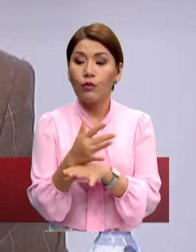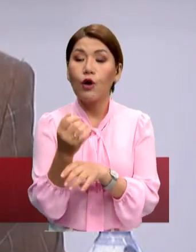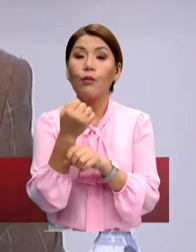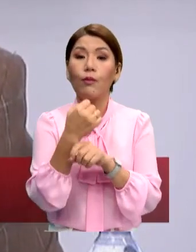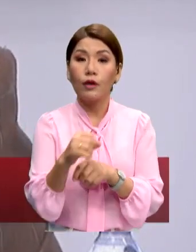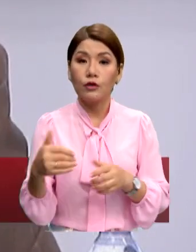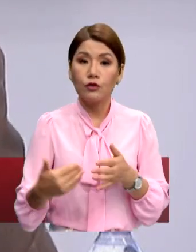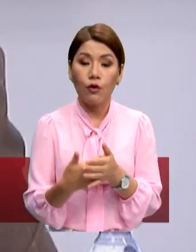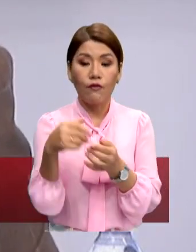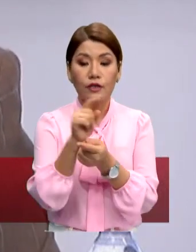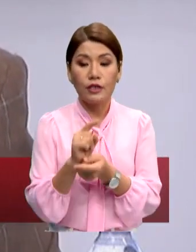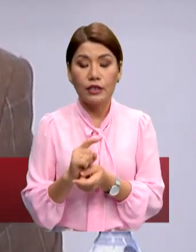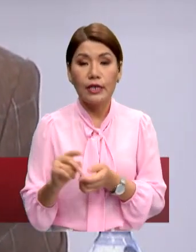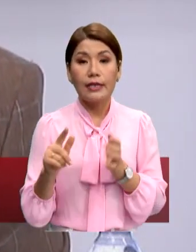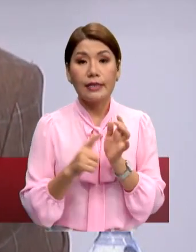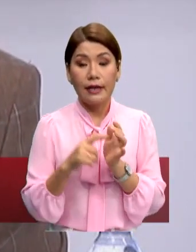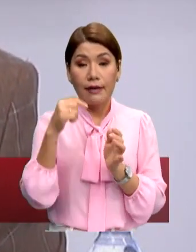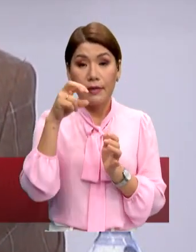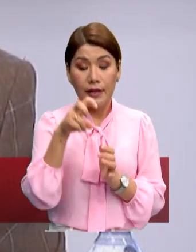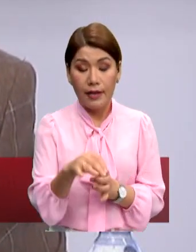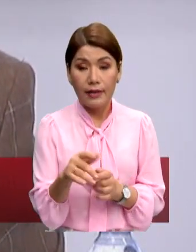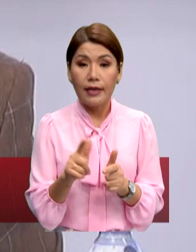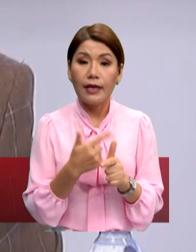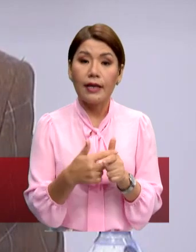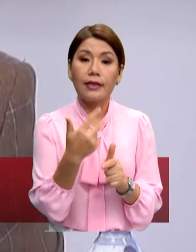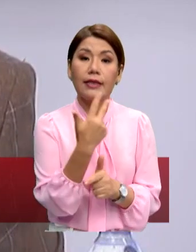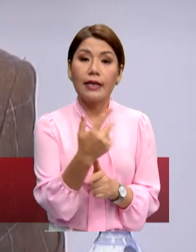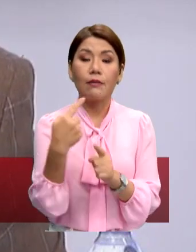победит, он вносит изменения в 7 лет. Либо это